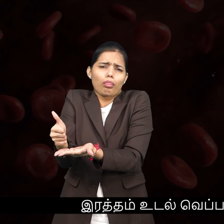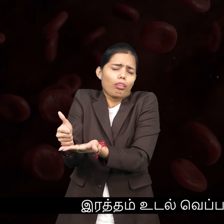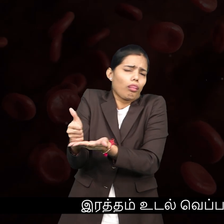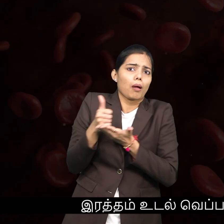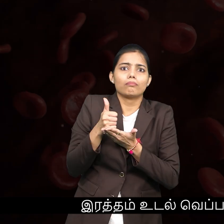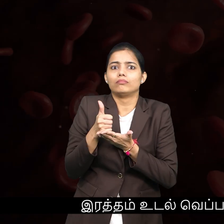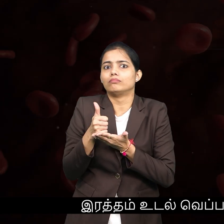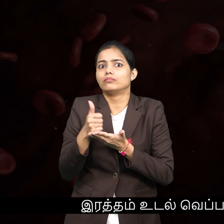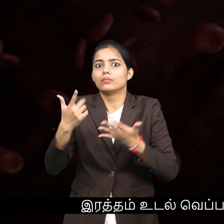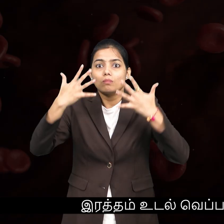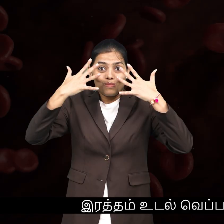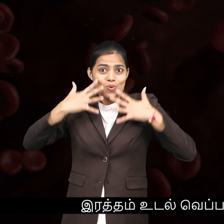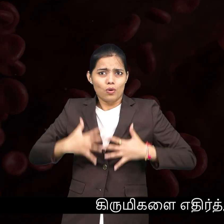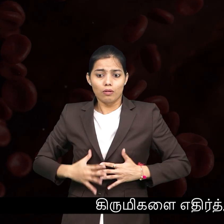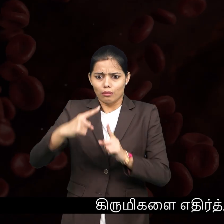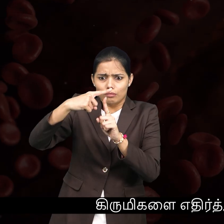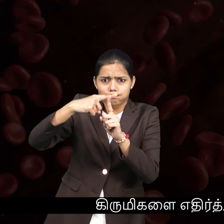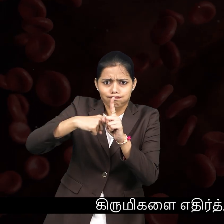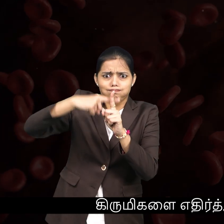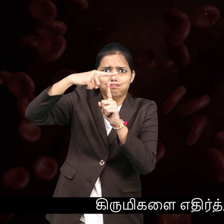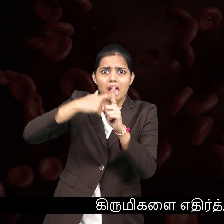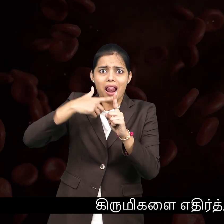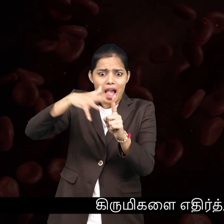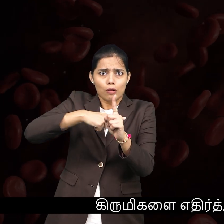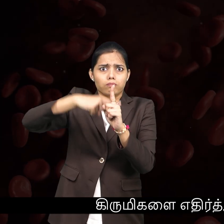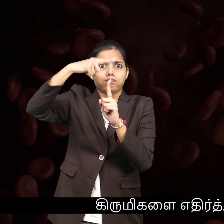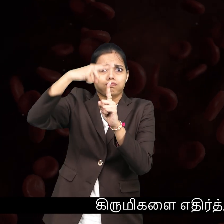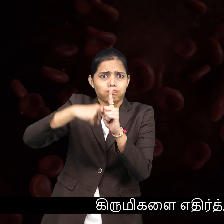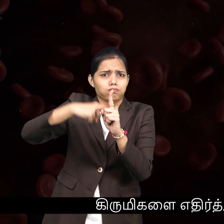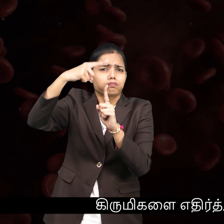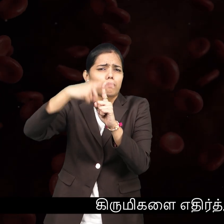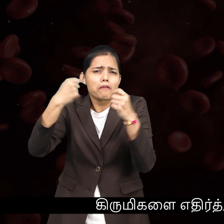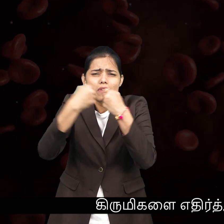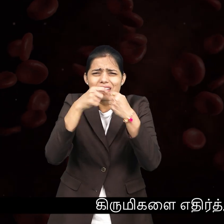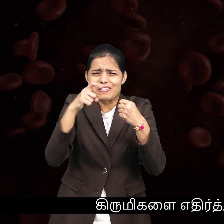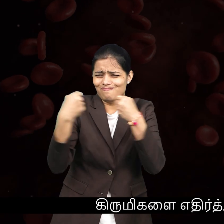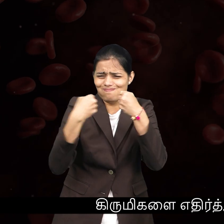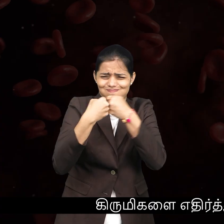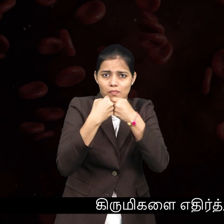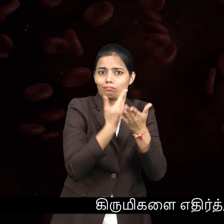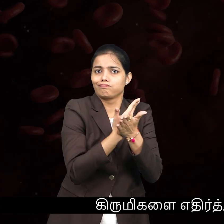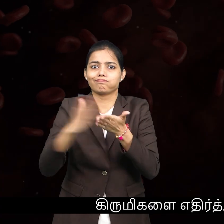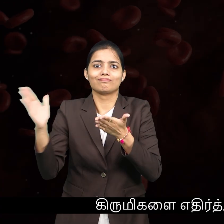இரத்தம் உடல் வெப்பநிலையை கட்டுப்படுத்தவும் கிருமிகளை எதிர்த்து போராடவும் உதவுகிறது.